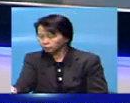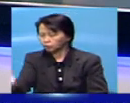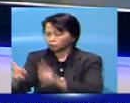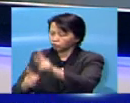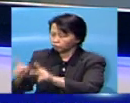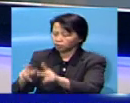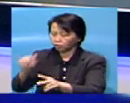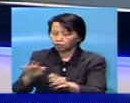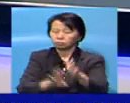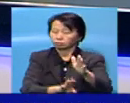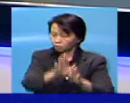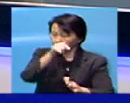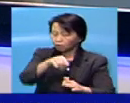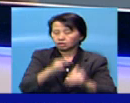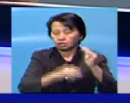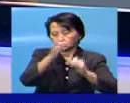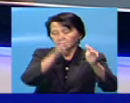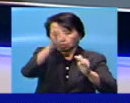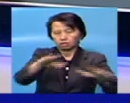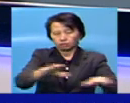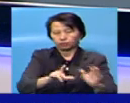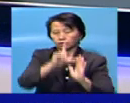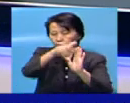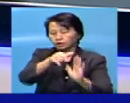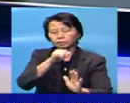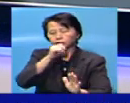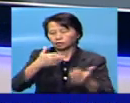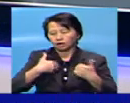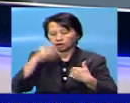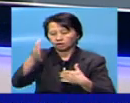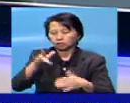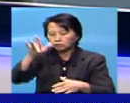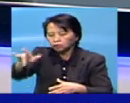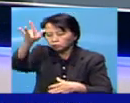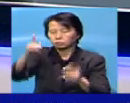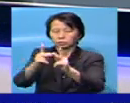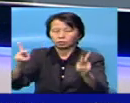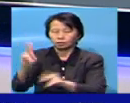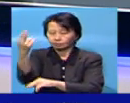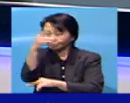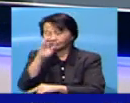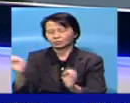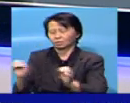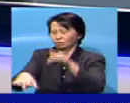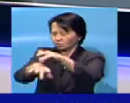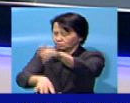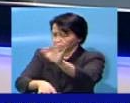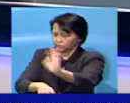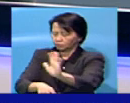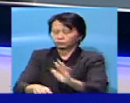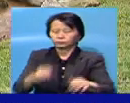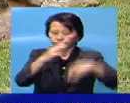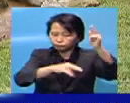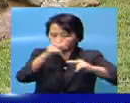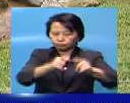penduduk yang pembangunan yang bakal dijalankan kelak tidak langsung akan mengusik kawasan Rimba Kiara pembangunan di atas